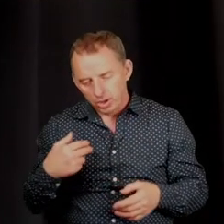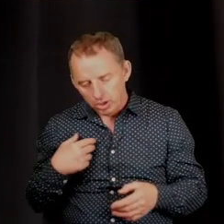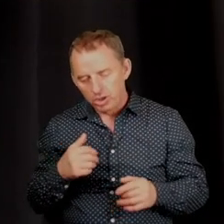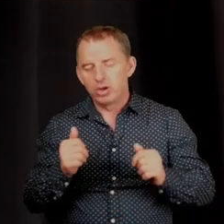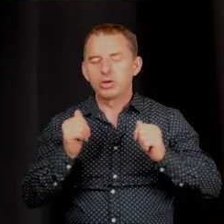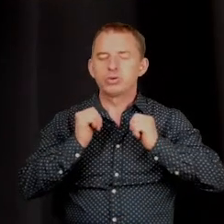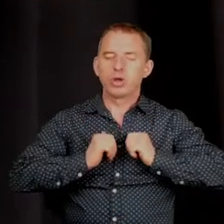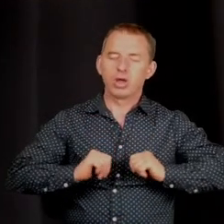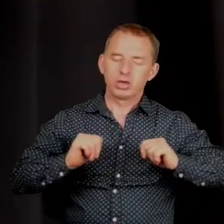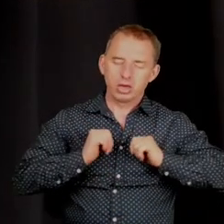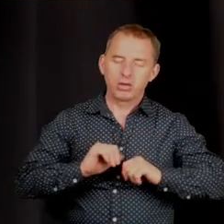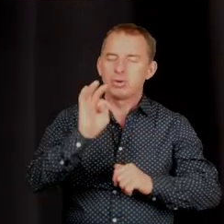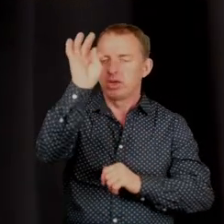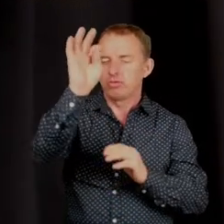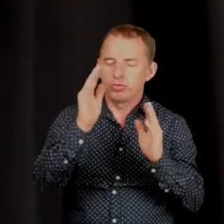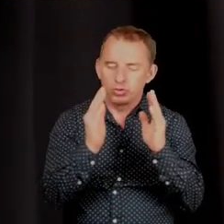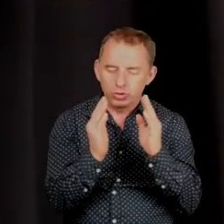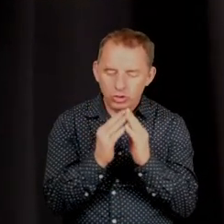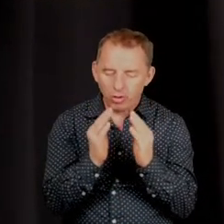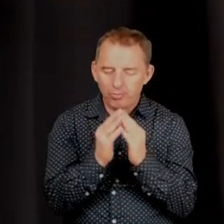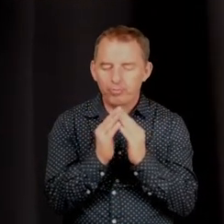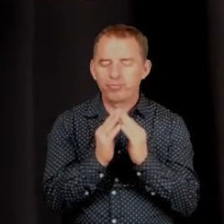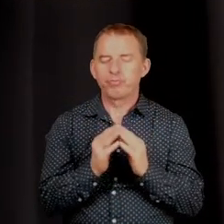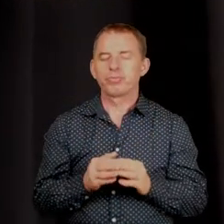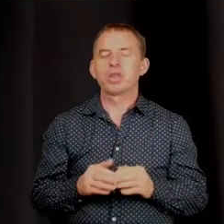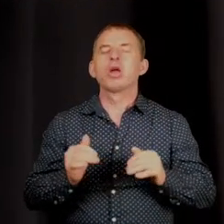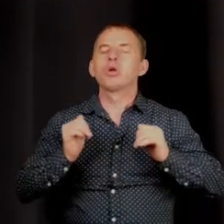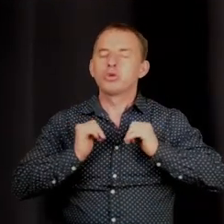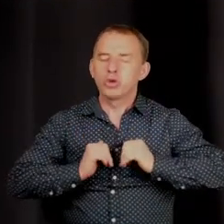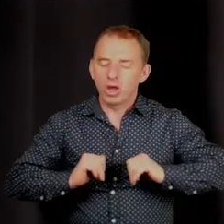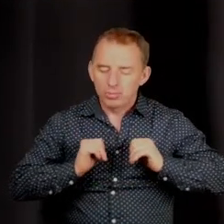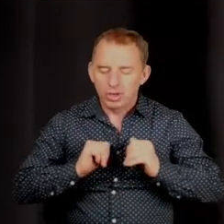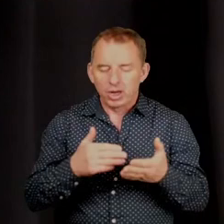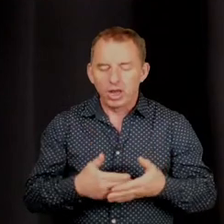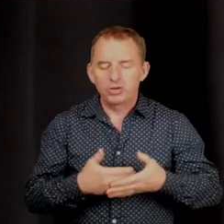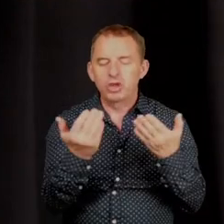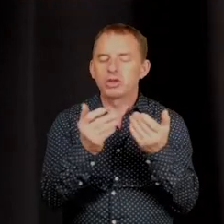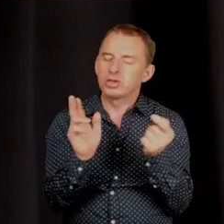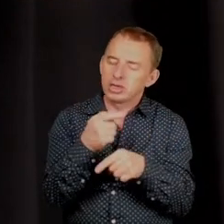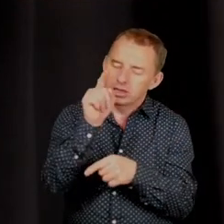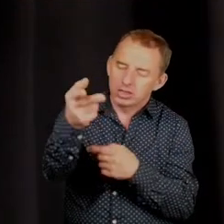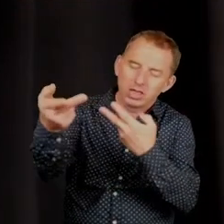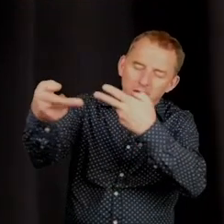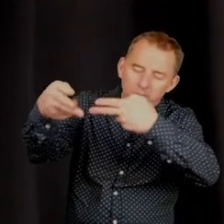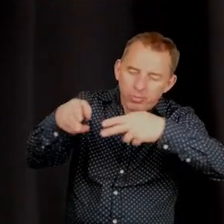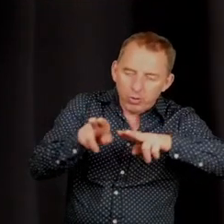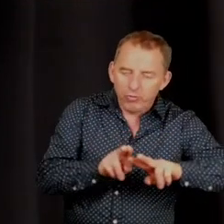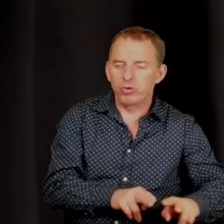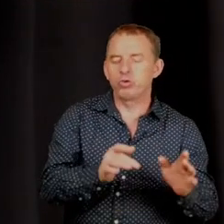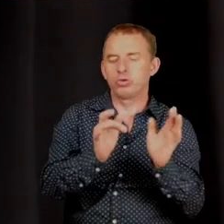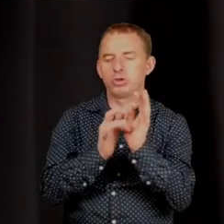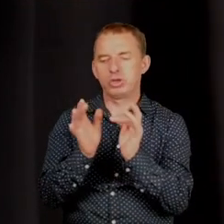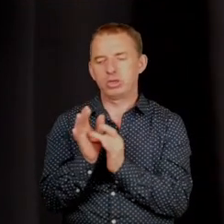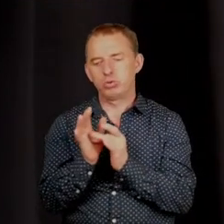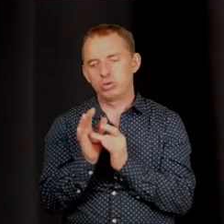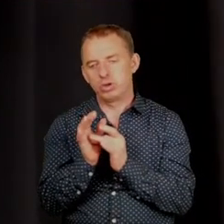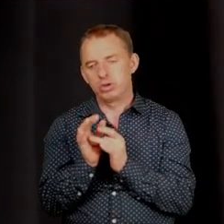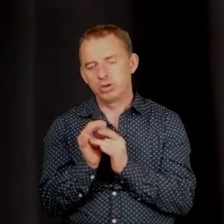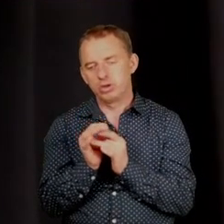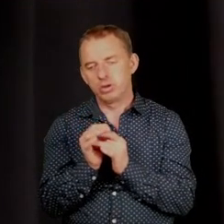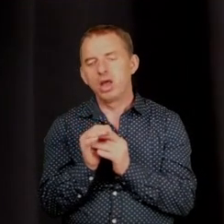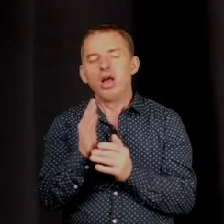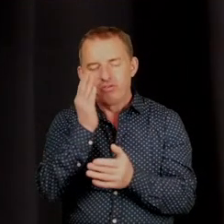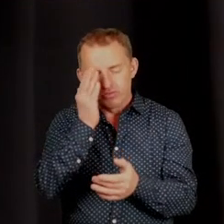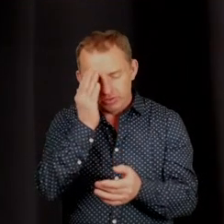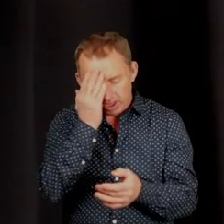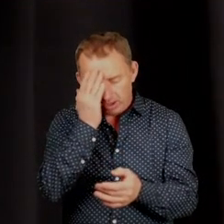czekamy na dom. We long for the day Jesus will come. Czekamy na dzień, kiedy powrócisz. We know, Lord, that you want to take us home. Wiemy,